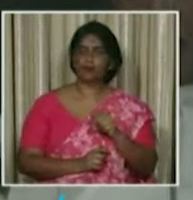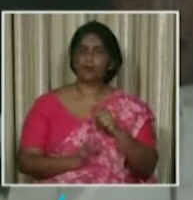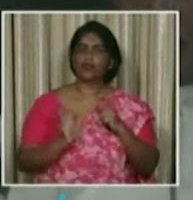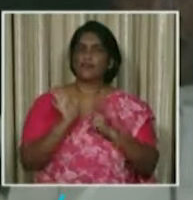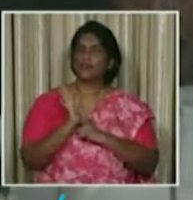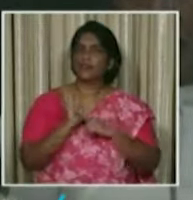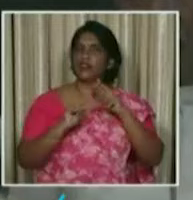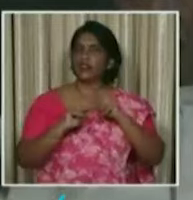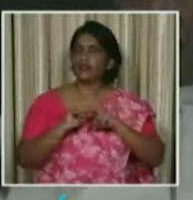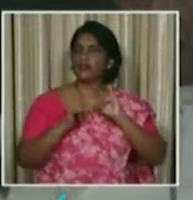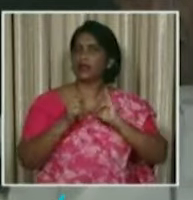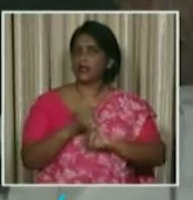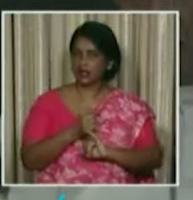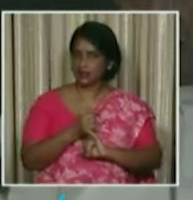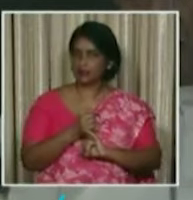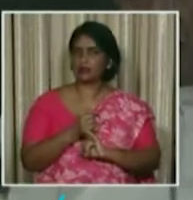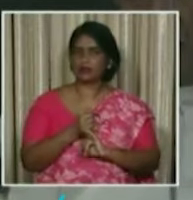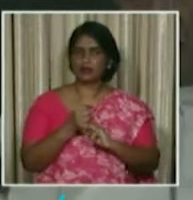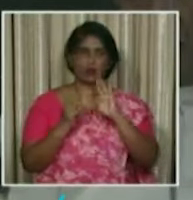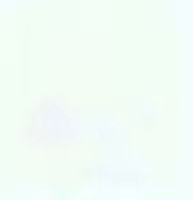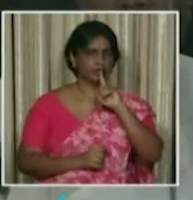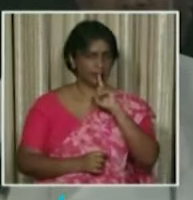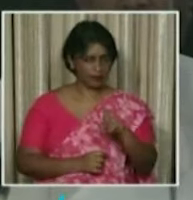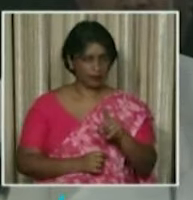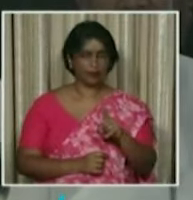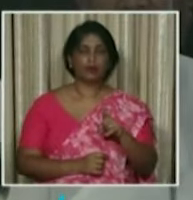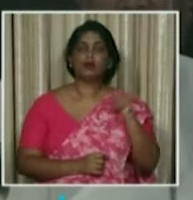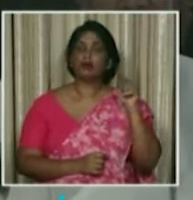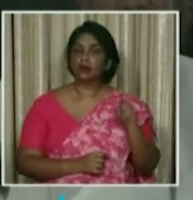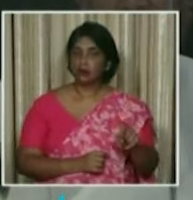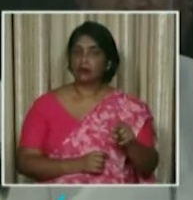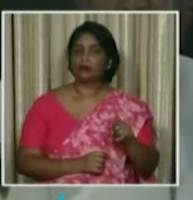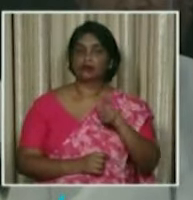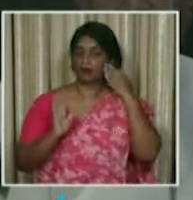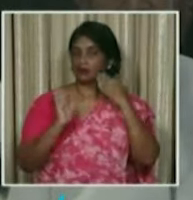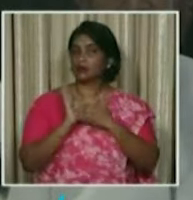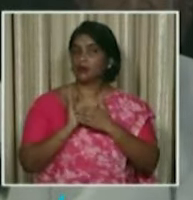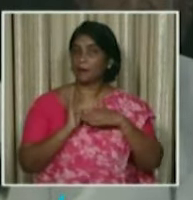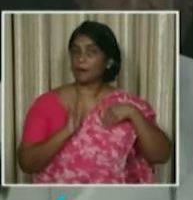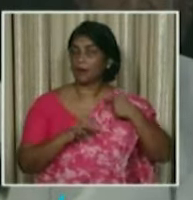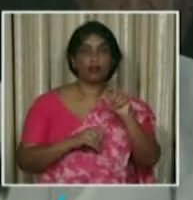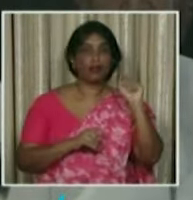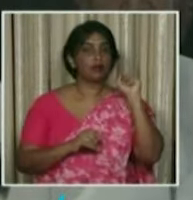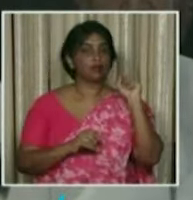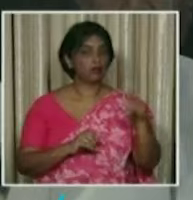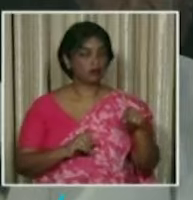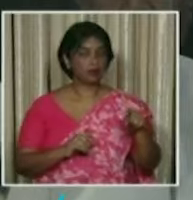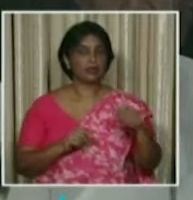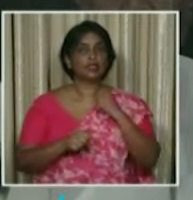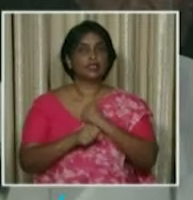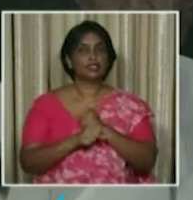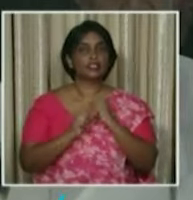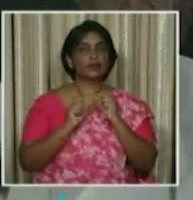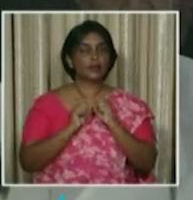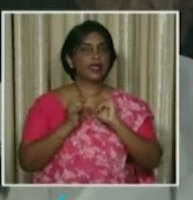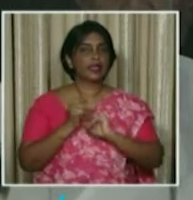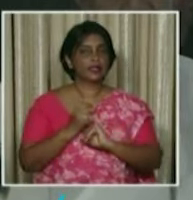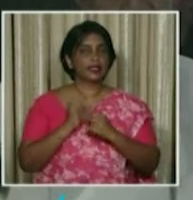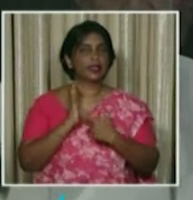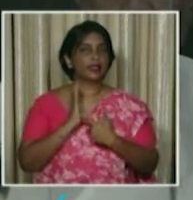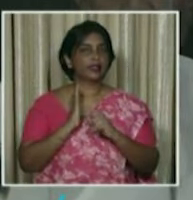VFS කියන ආයතනයට මේක දුන්නා කියලා කිව්වට මේකේ ප්‍රයිම් කොන්ට්‍රැක්ටර්ගේ නම GBS